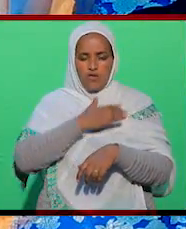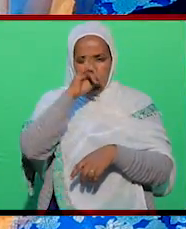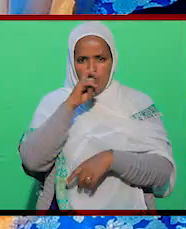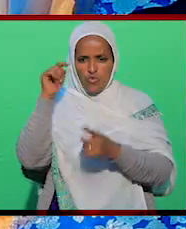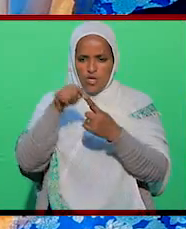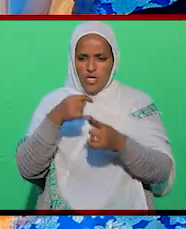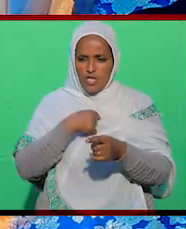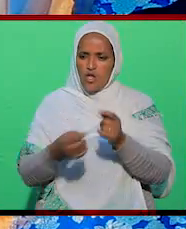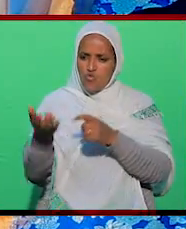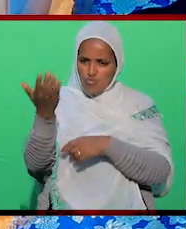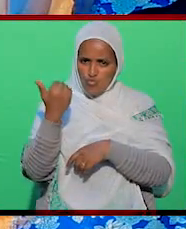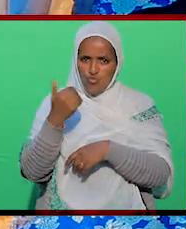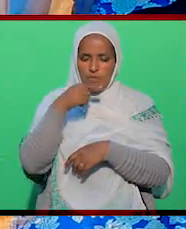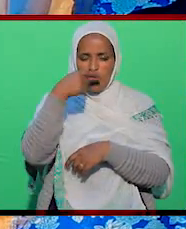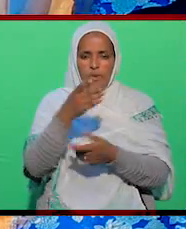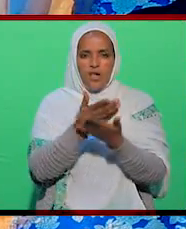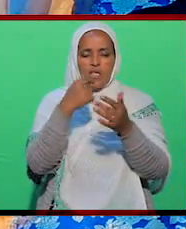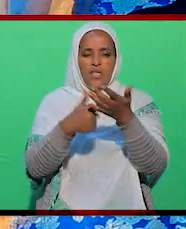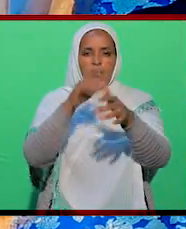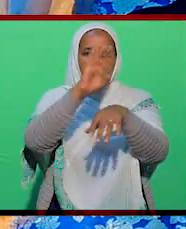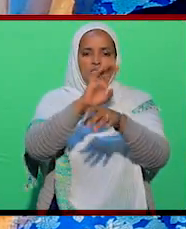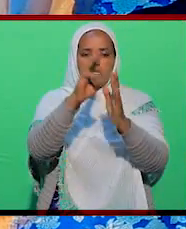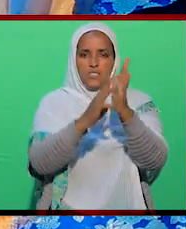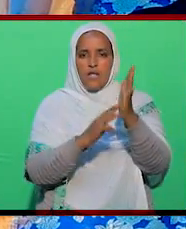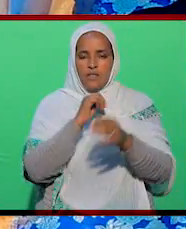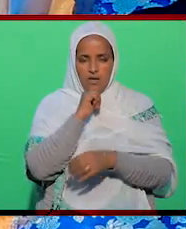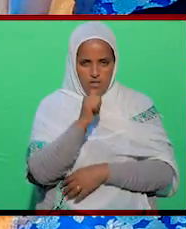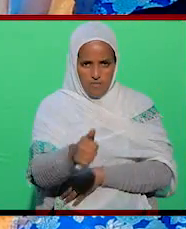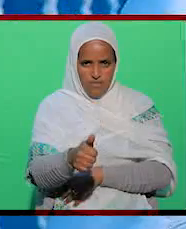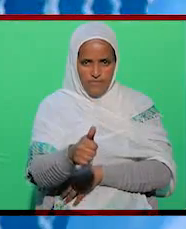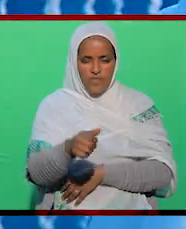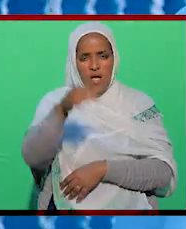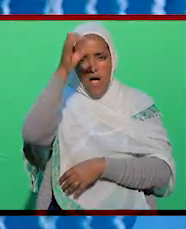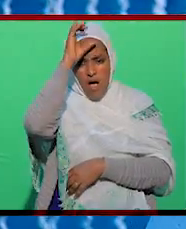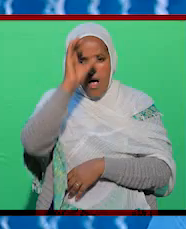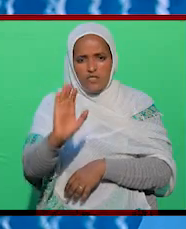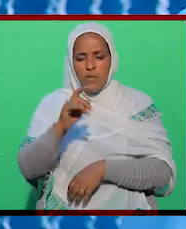ነኝና ወደ እኔ ኑ የሚባል ነገር ይሄ የቤተ ክርስቲያን ስርዓት አይደለም።